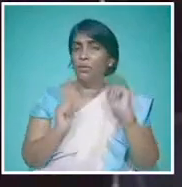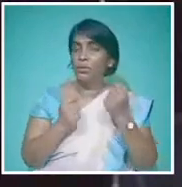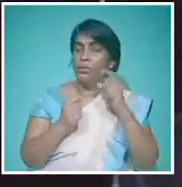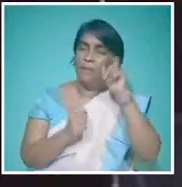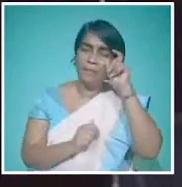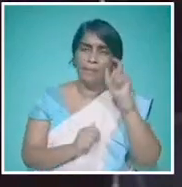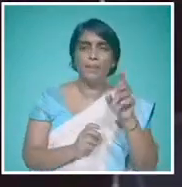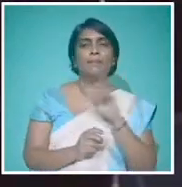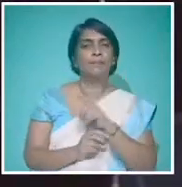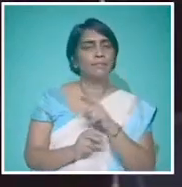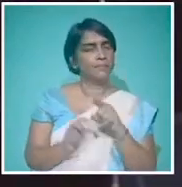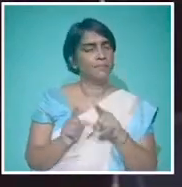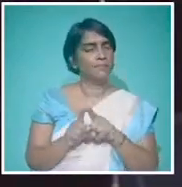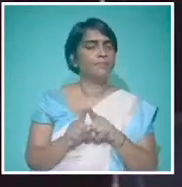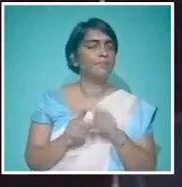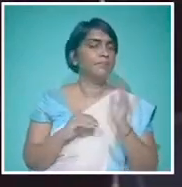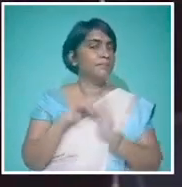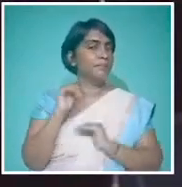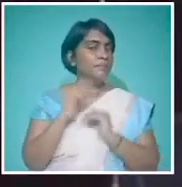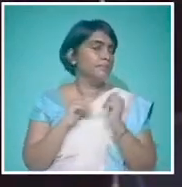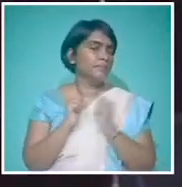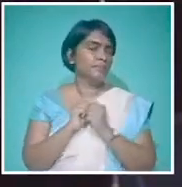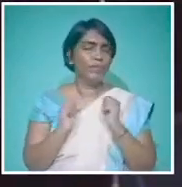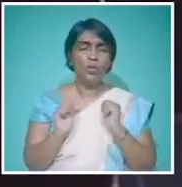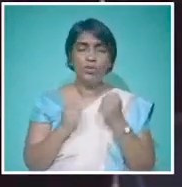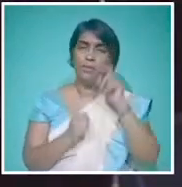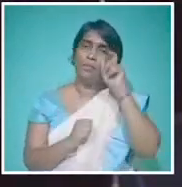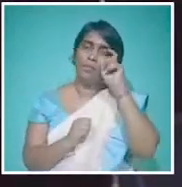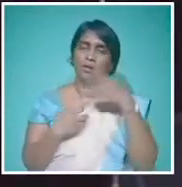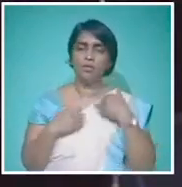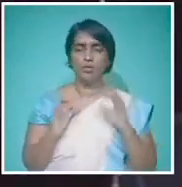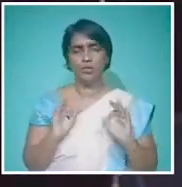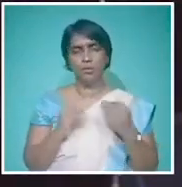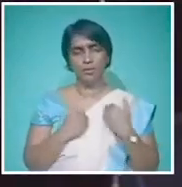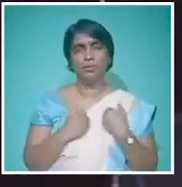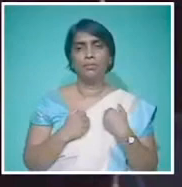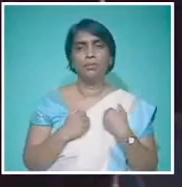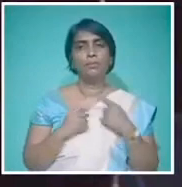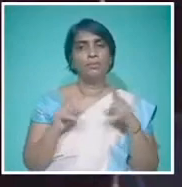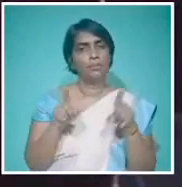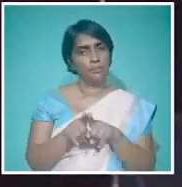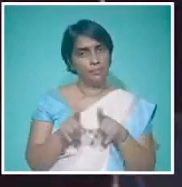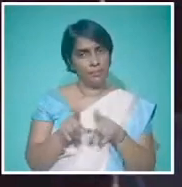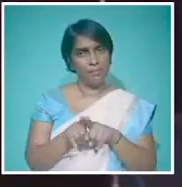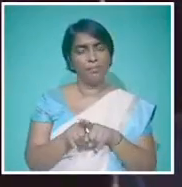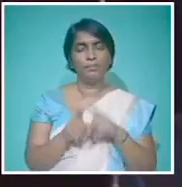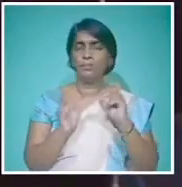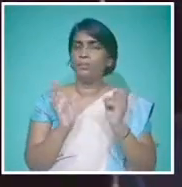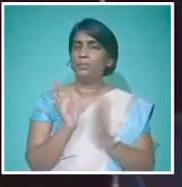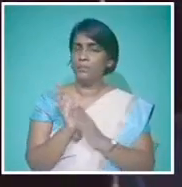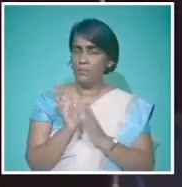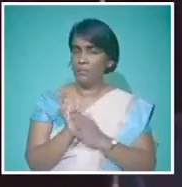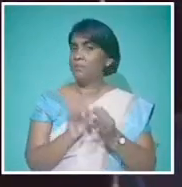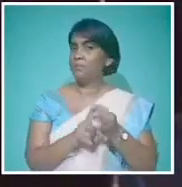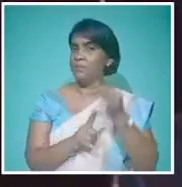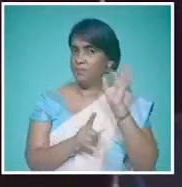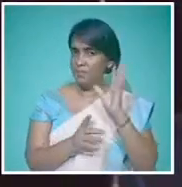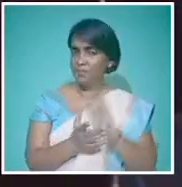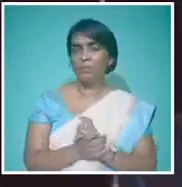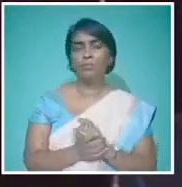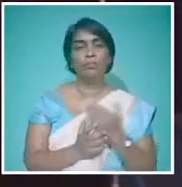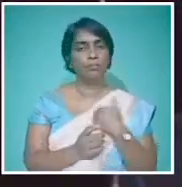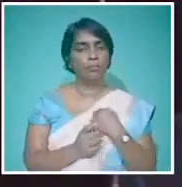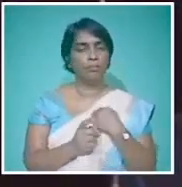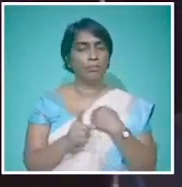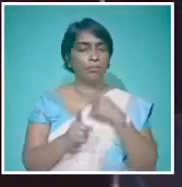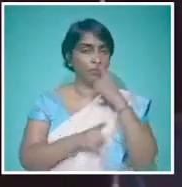බලන්න, ඒ ගැන ප්‍රායෝගිකව ඒ ගැන උත්සාහ කරලා බලන්න අපි සූදානම්. ඒ එක්කම ගරු කාර්ක සභා සභාපතිතුමනි, අපි මේ